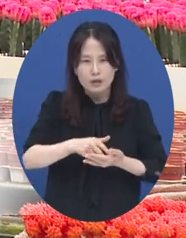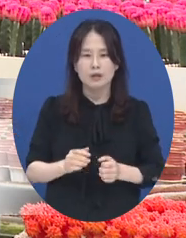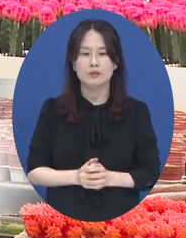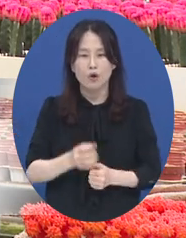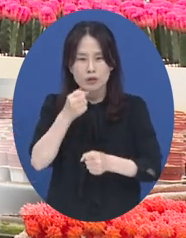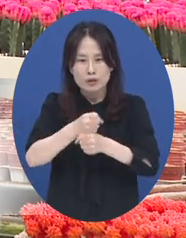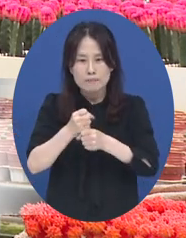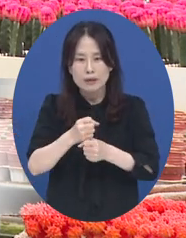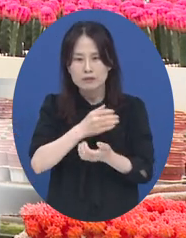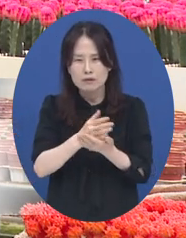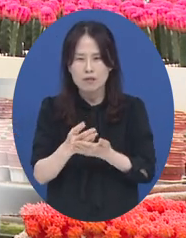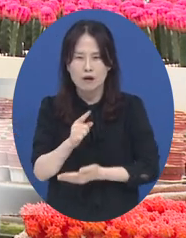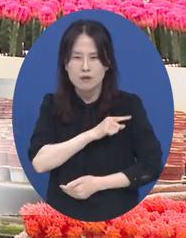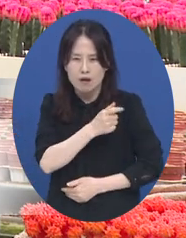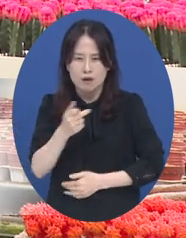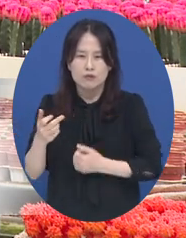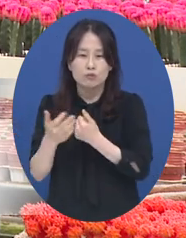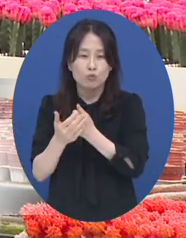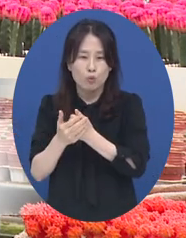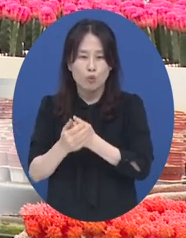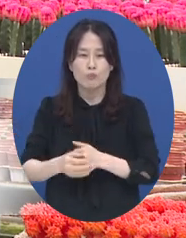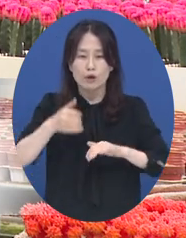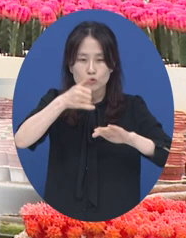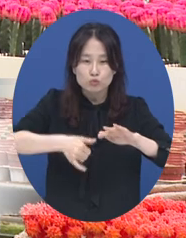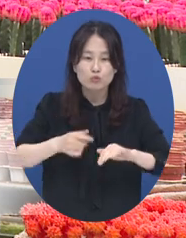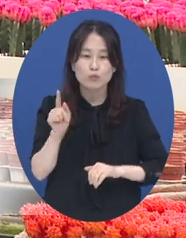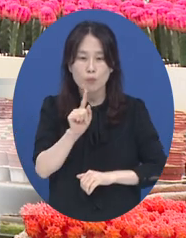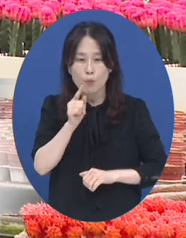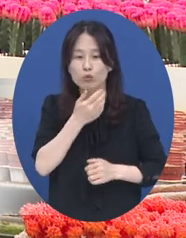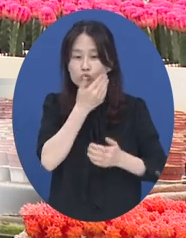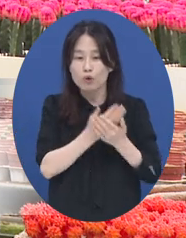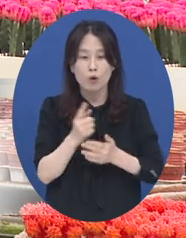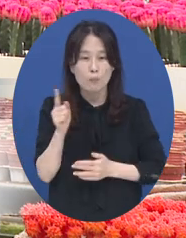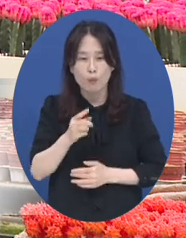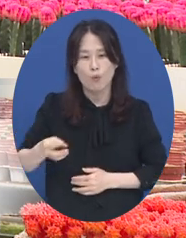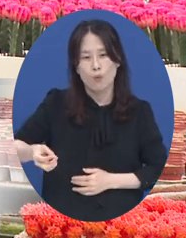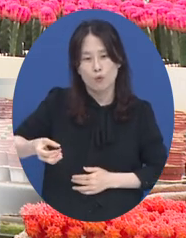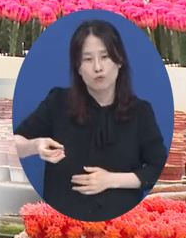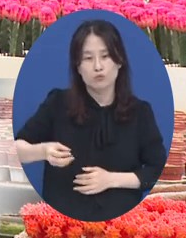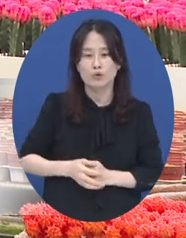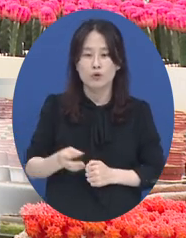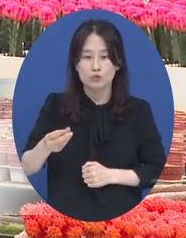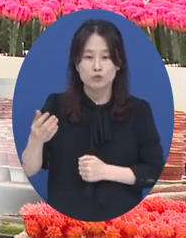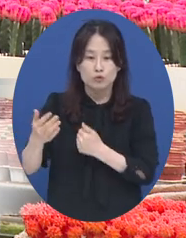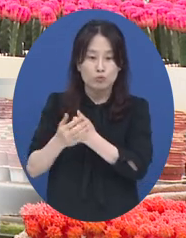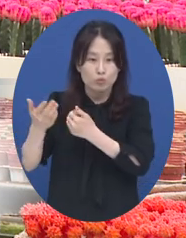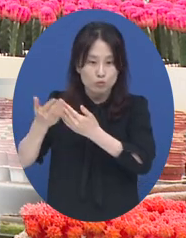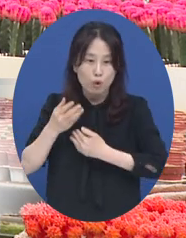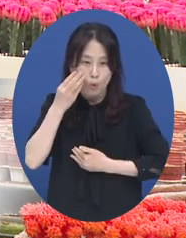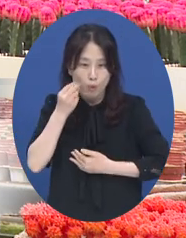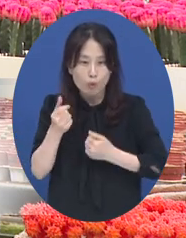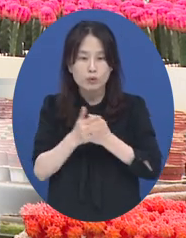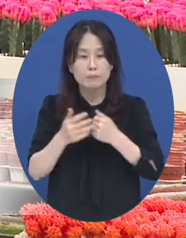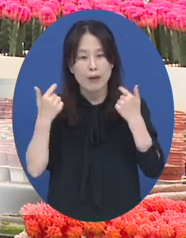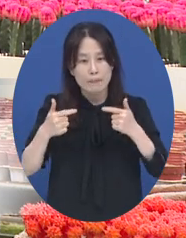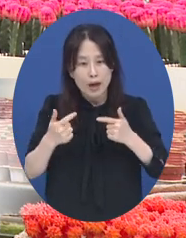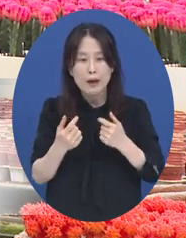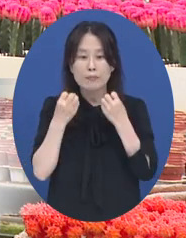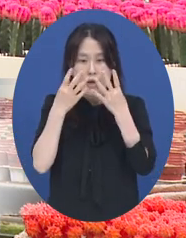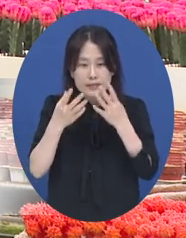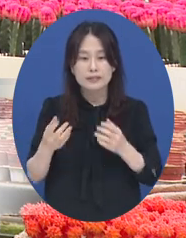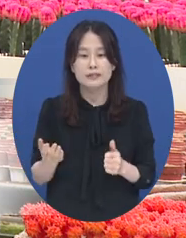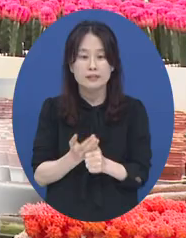되죠 제일 중요한게 농사 됐는데 종자 인데 종자 의 소비 원하기 때문에 또 그러고 맺는 신품 전공자가 나와 주기